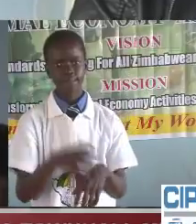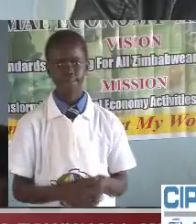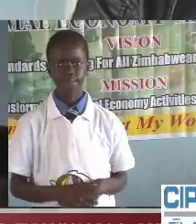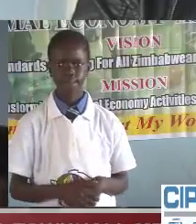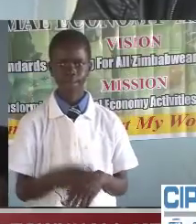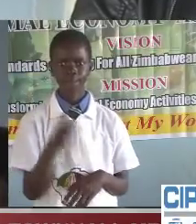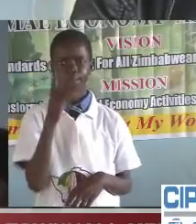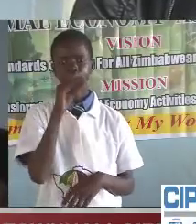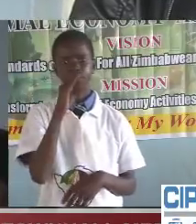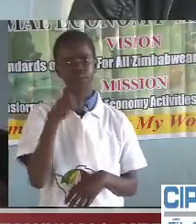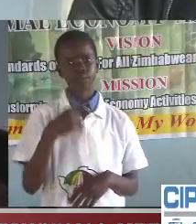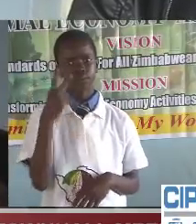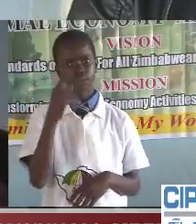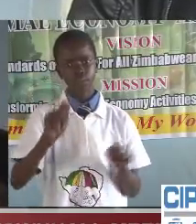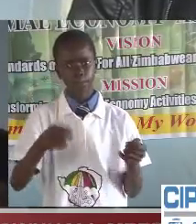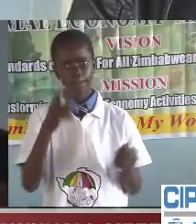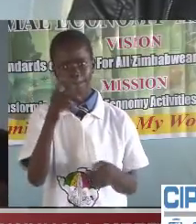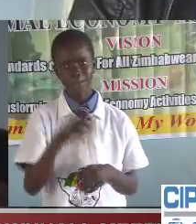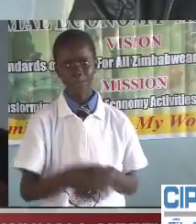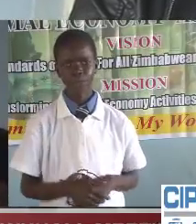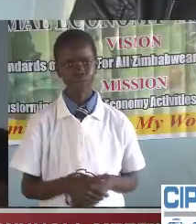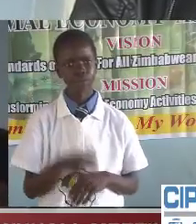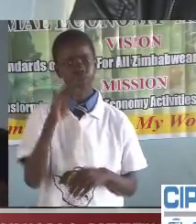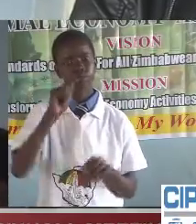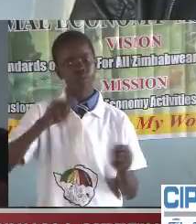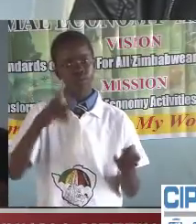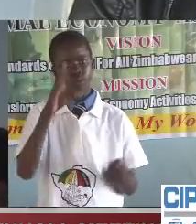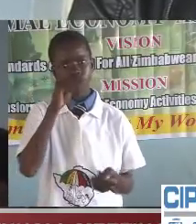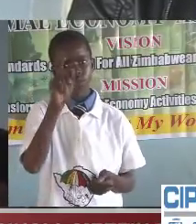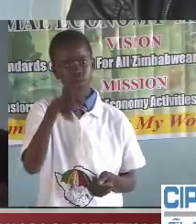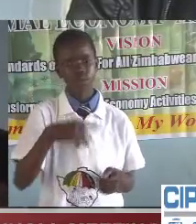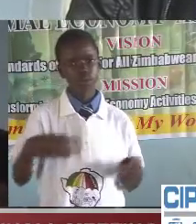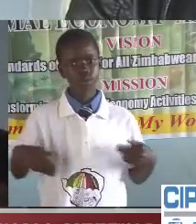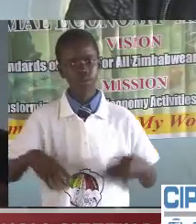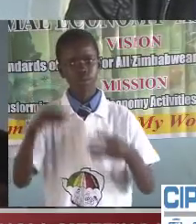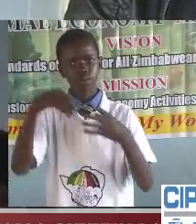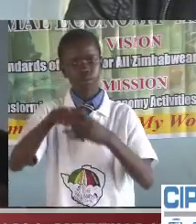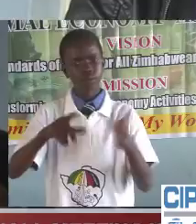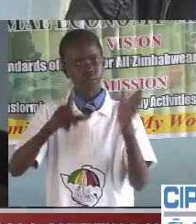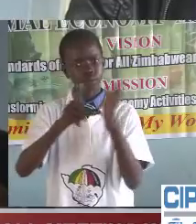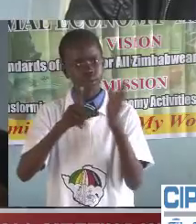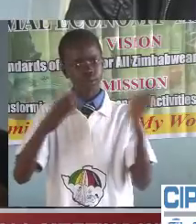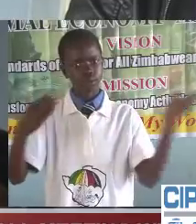totarisazve kumavhenda kwacho indakapinda muno 79